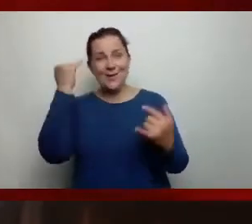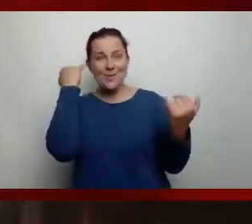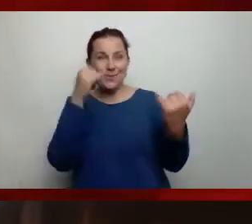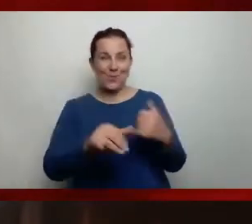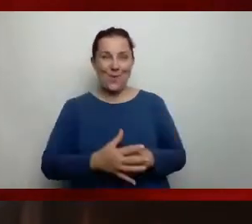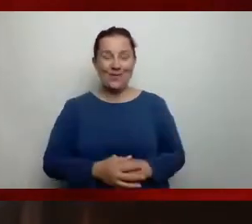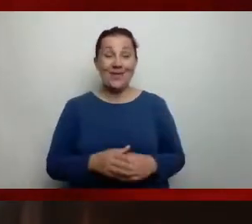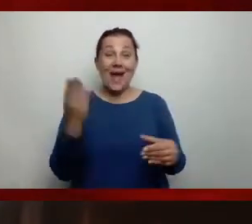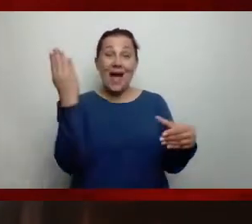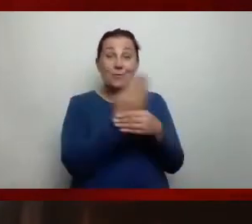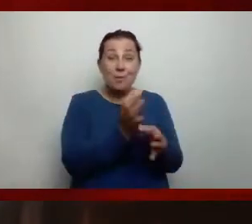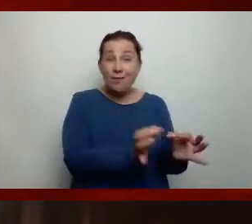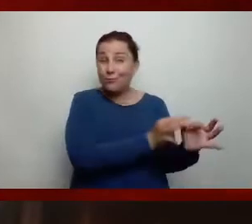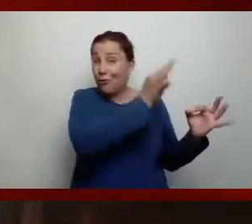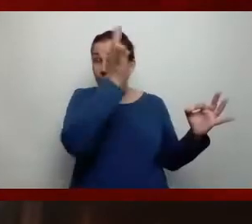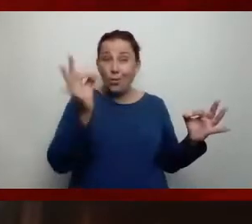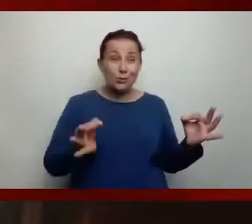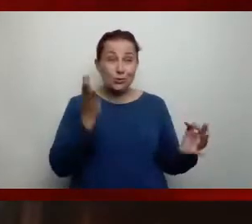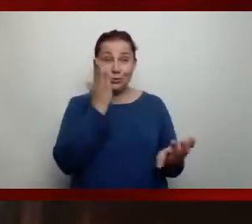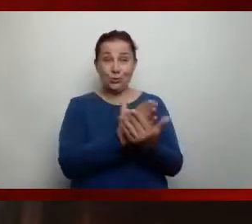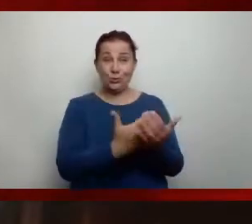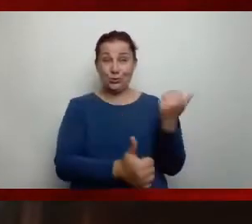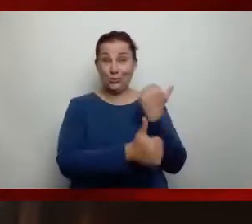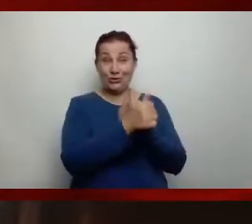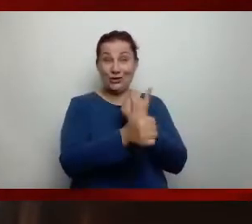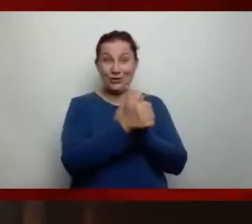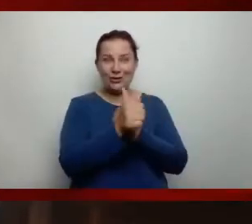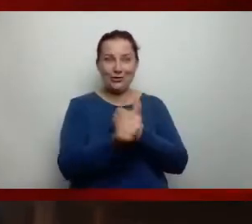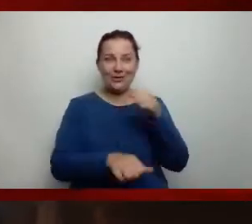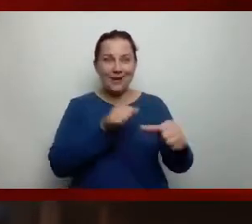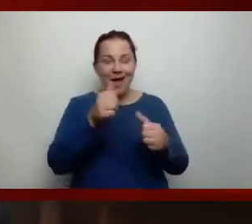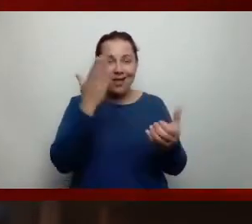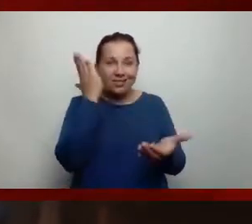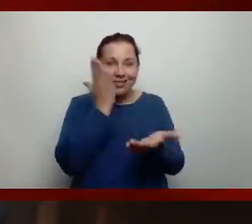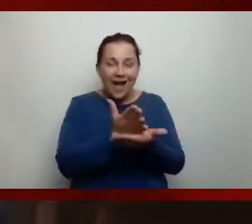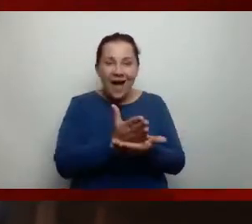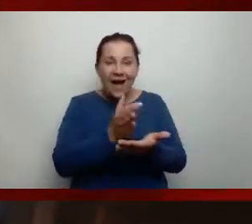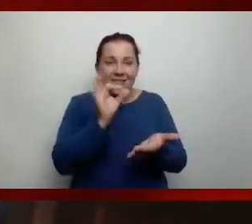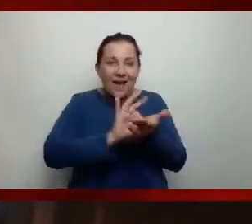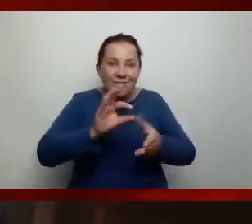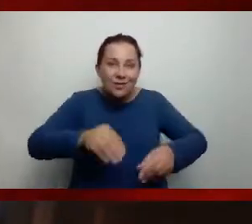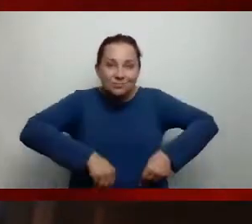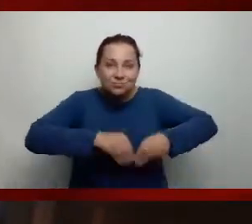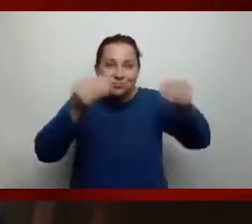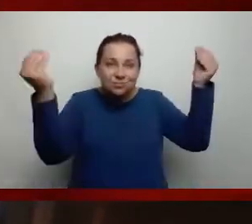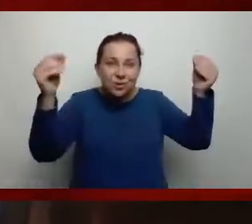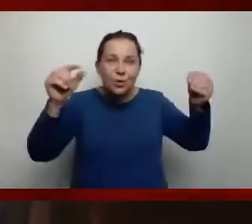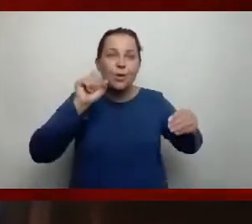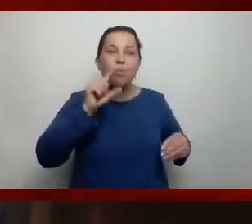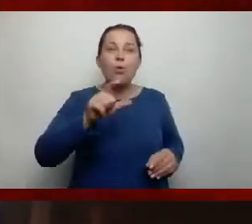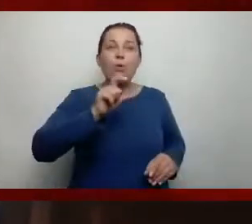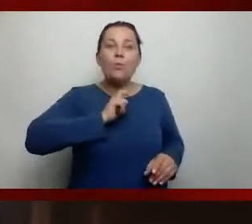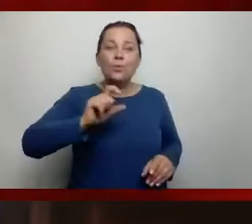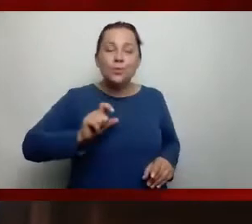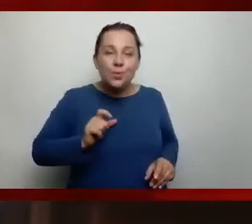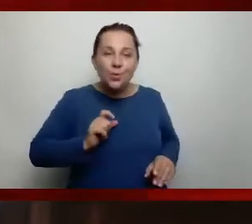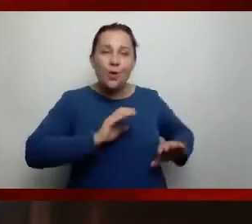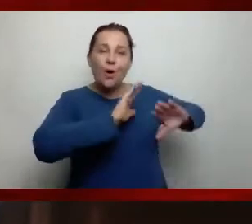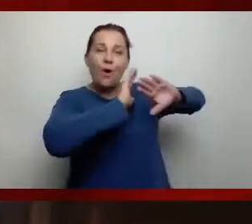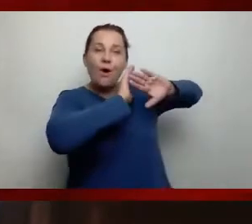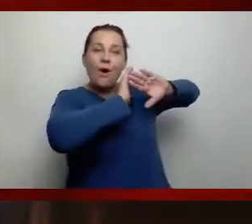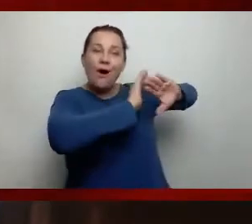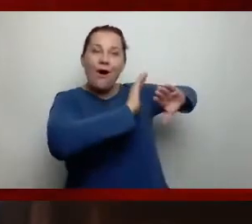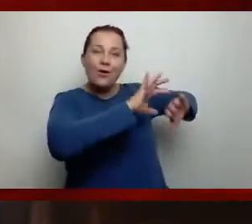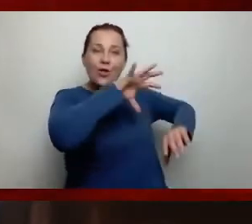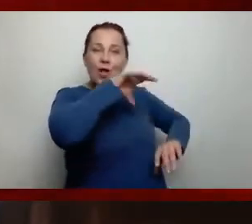do dziś od 60 lat, nawet się to Bongo rozwija. Biuro ochrony nad grobami obcokrajowców. Dziś